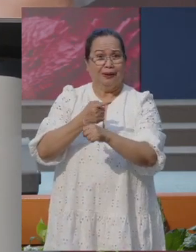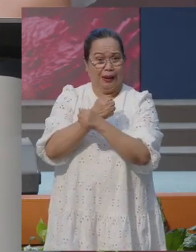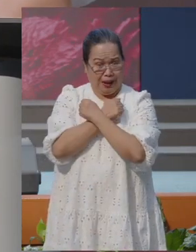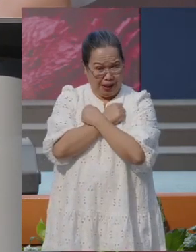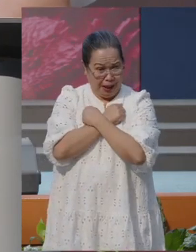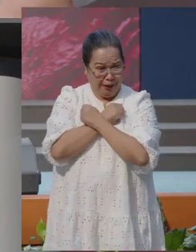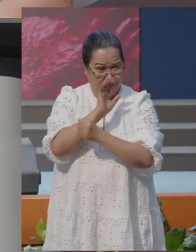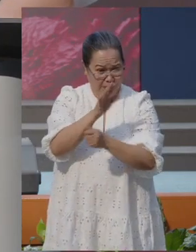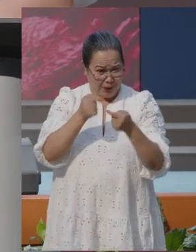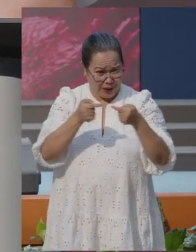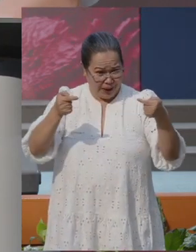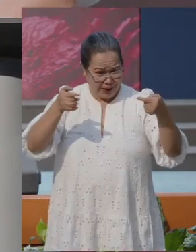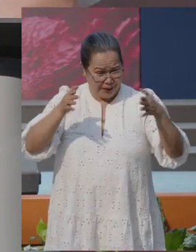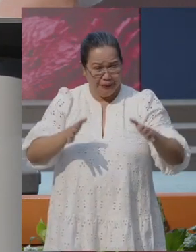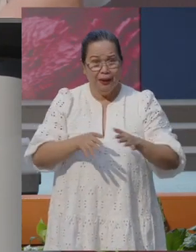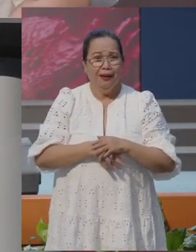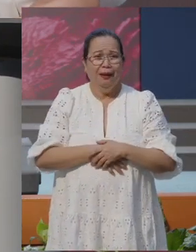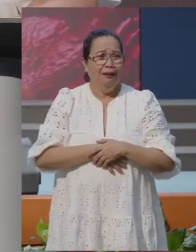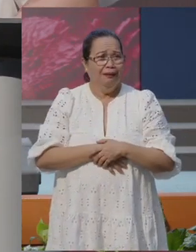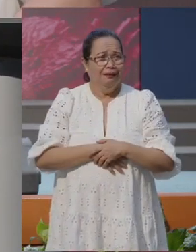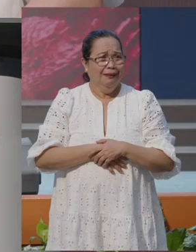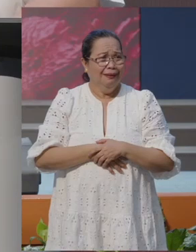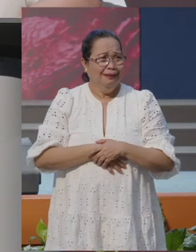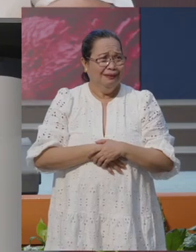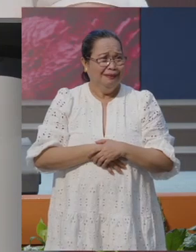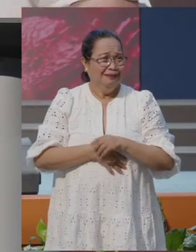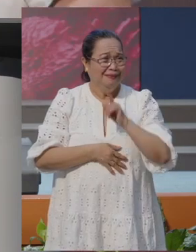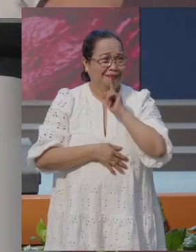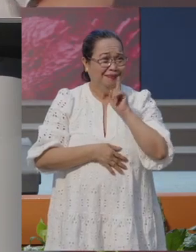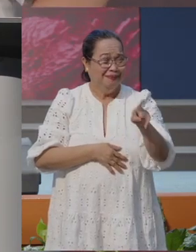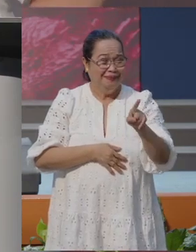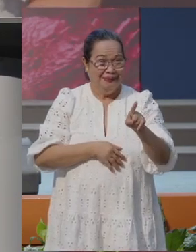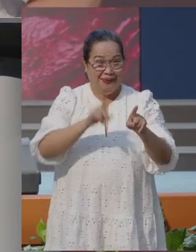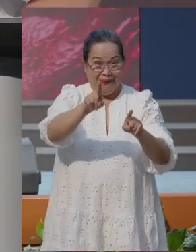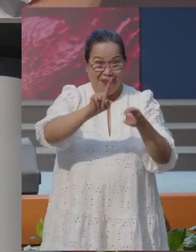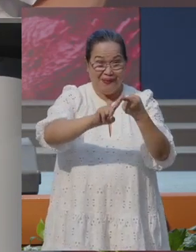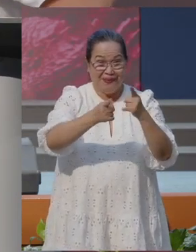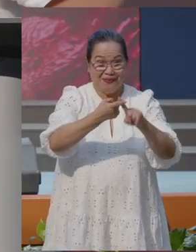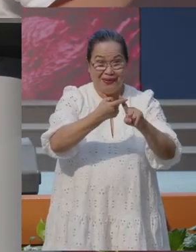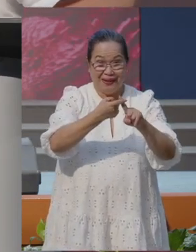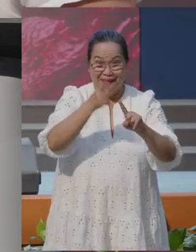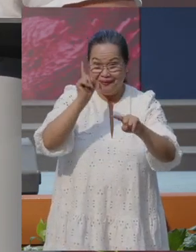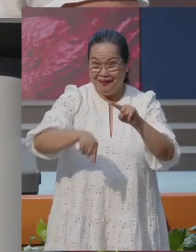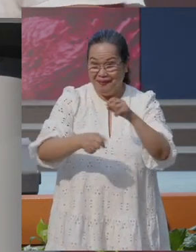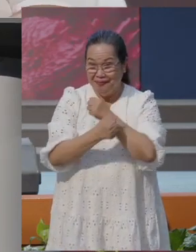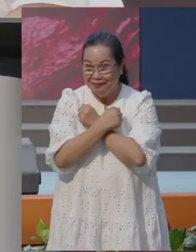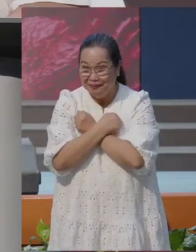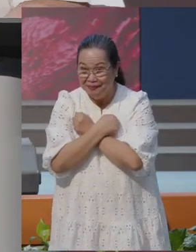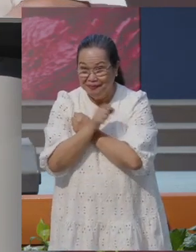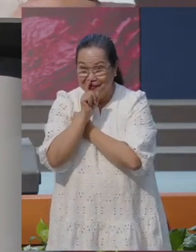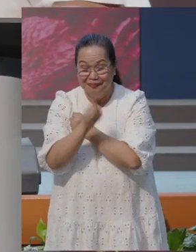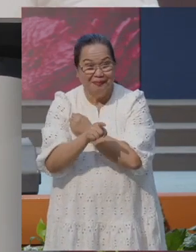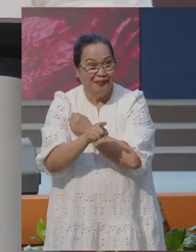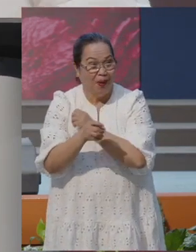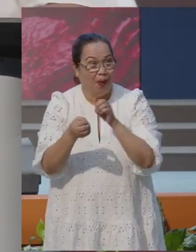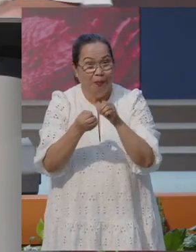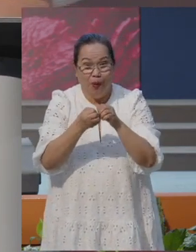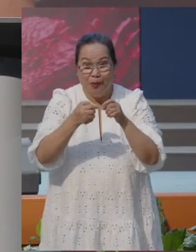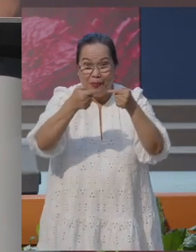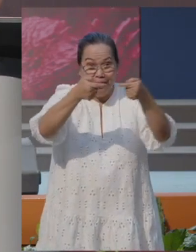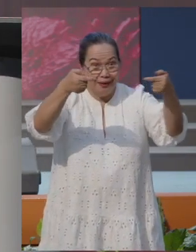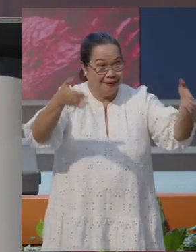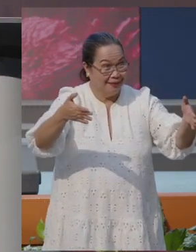Love your enemies. Yung ang friend mo, hindi mo malab eh. Minsan nga,